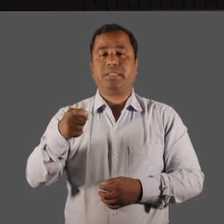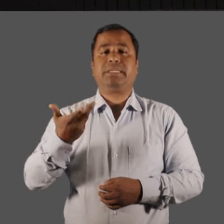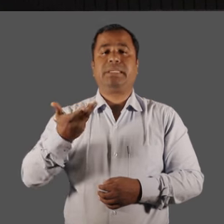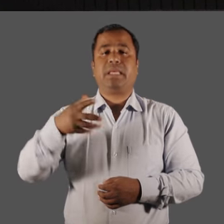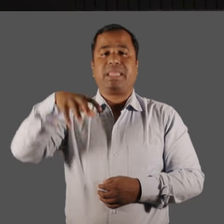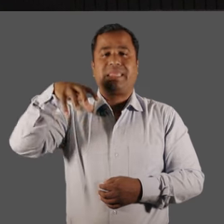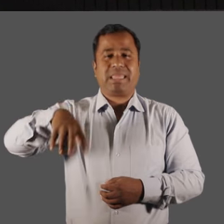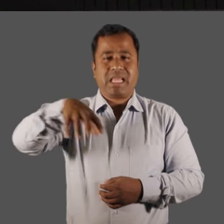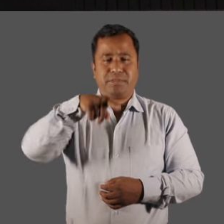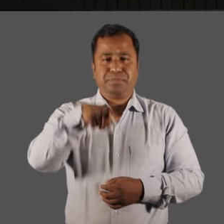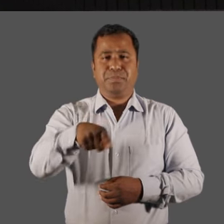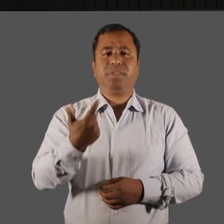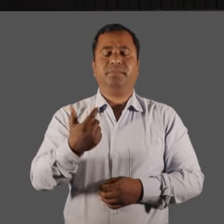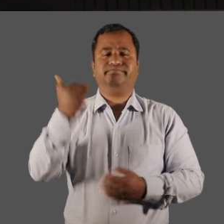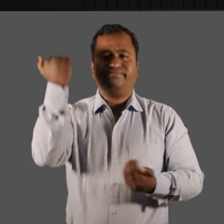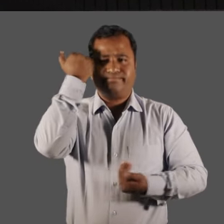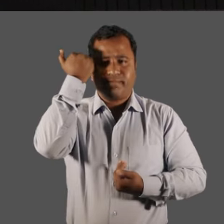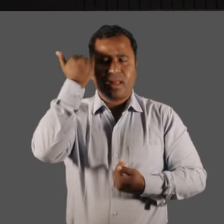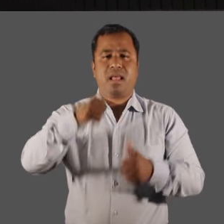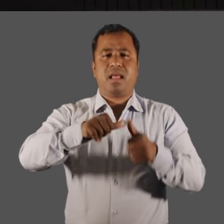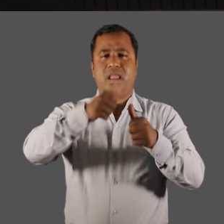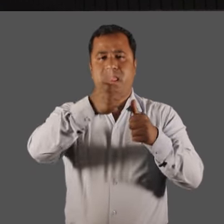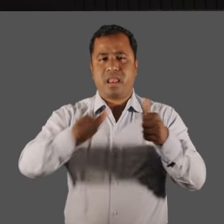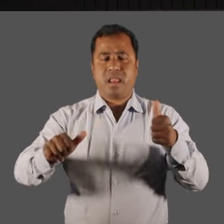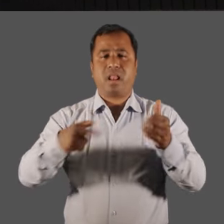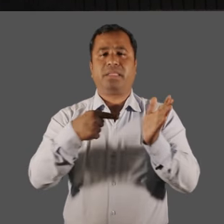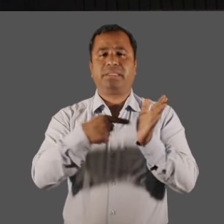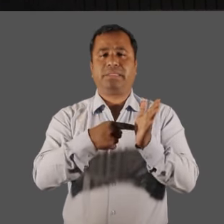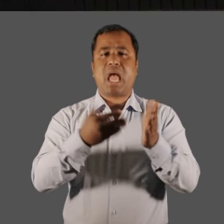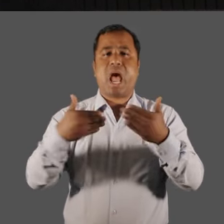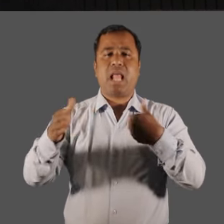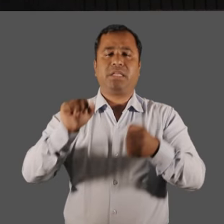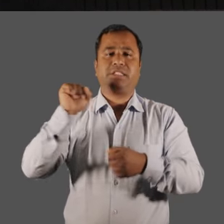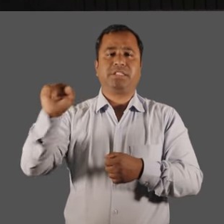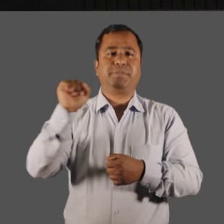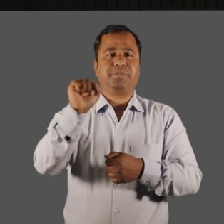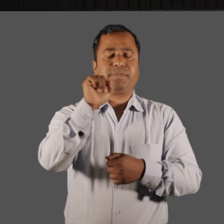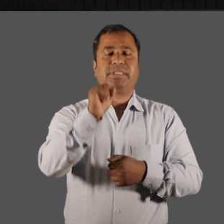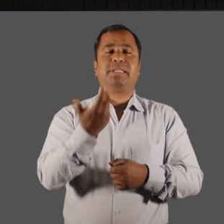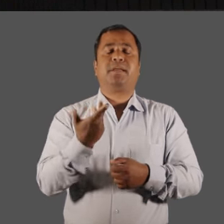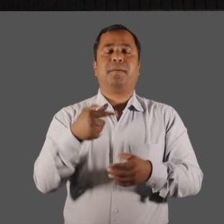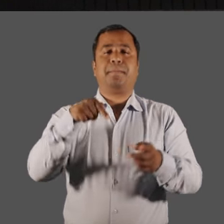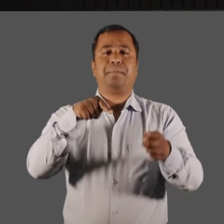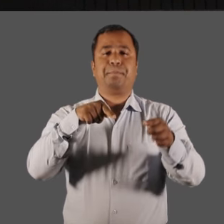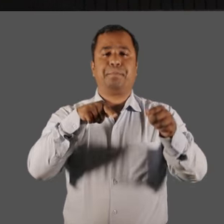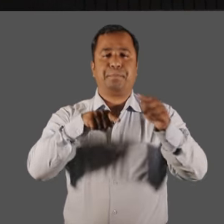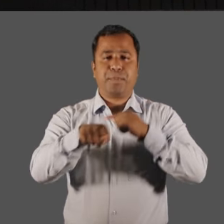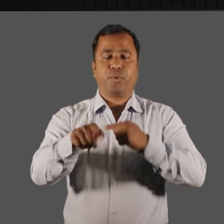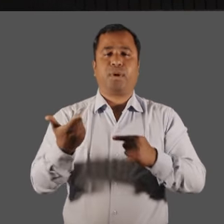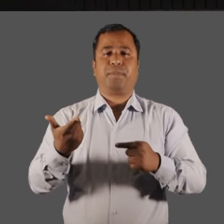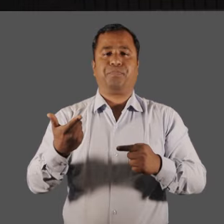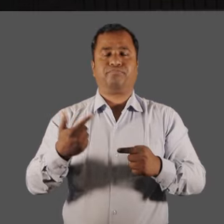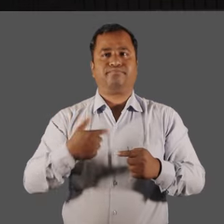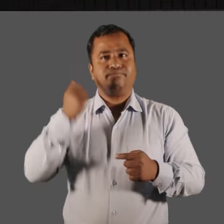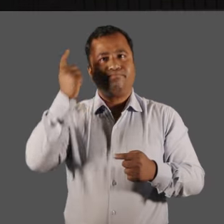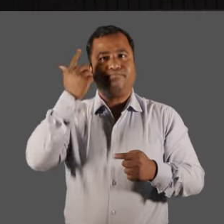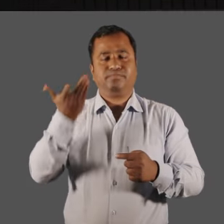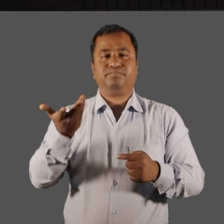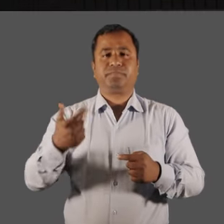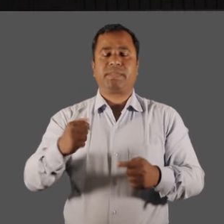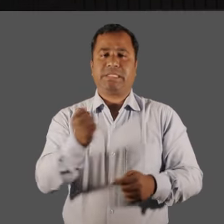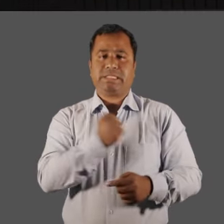দেশের তো আসলে আমাদের কালচার আলাদা, আমাদের দেশের নিজস্ব কিছু বৈশিষ্ট্য আছে, আমাদের এটাকে কি বলে,